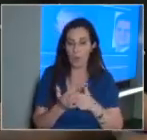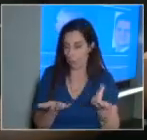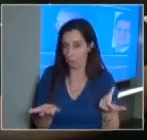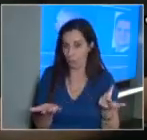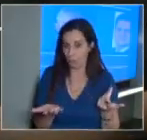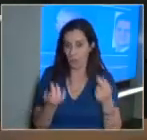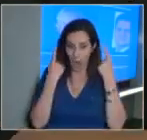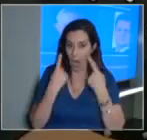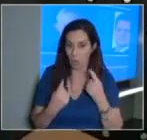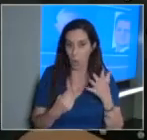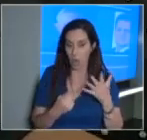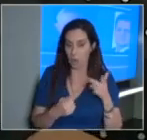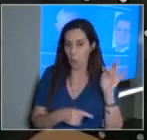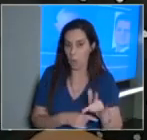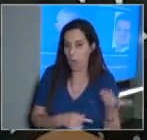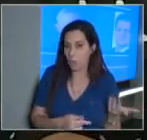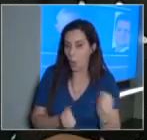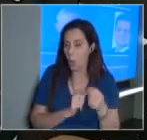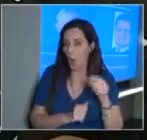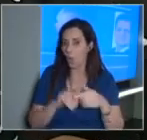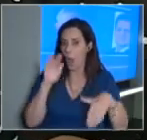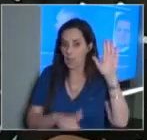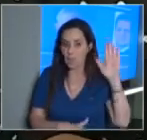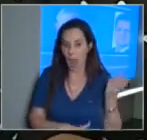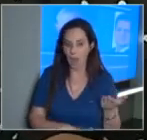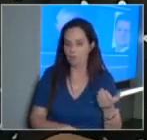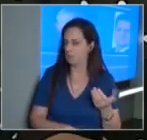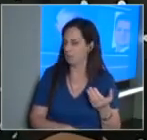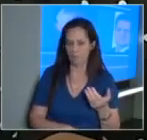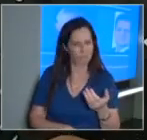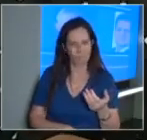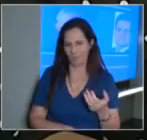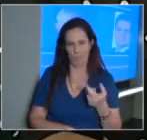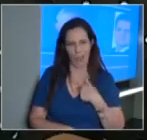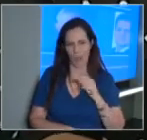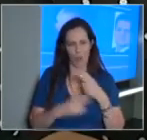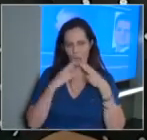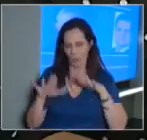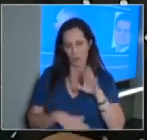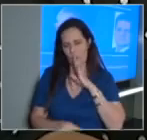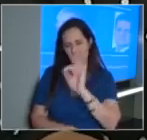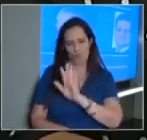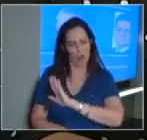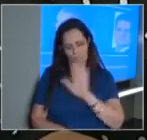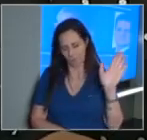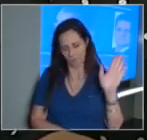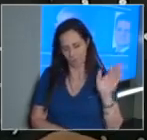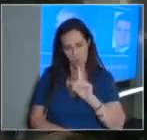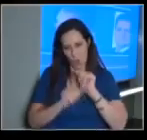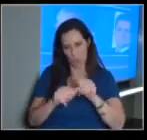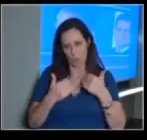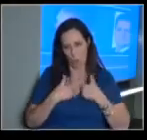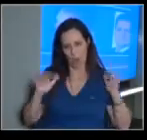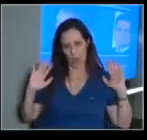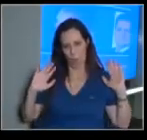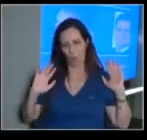כך שהחרדים אולי יצביעו נגד או יעדרו מהצבעה? אנחנו לא נפתור לקואליציה הזאת את הבעיות שלה. שלא תסמוך על האצבעות